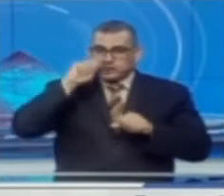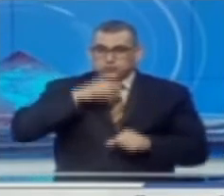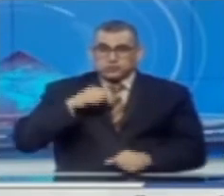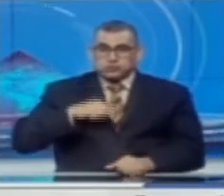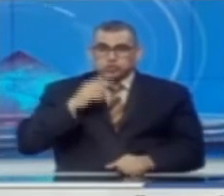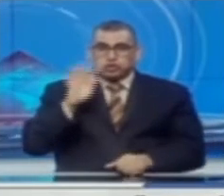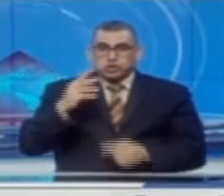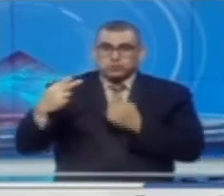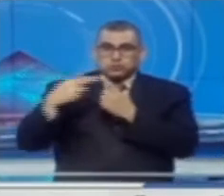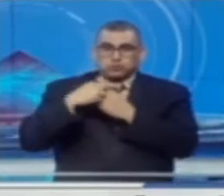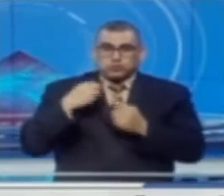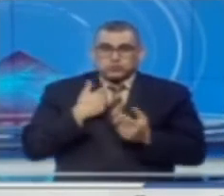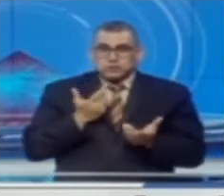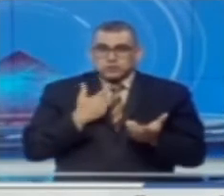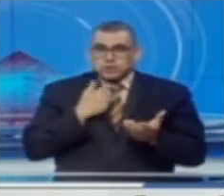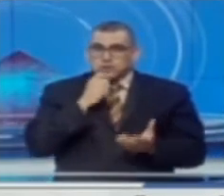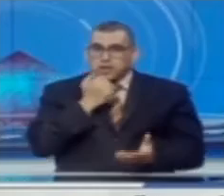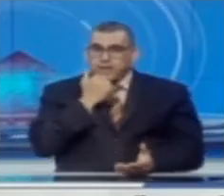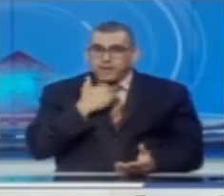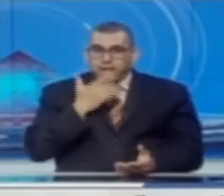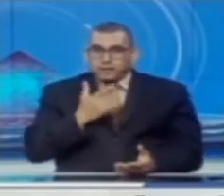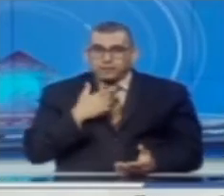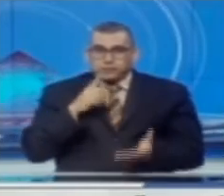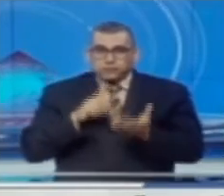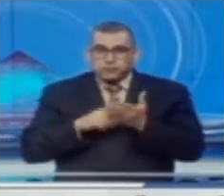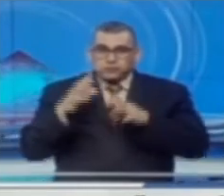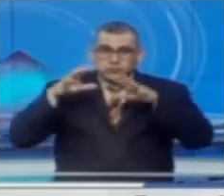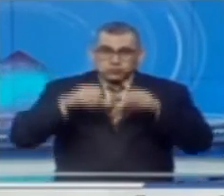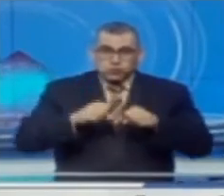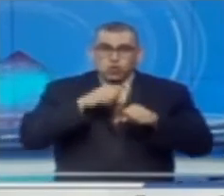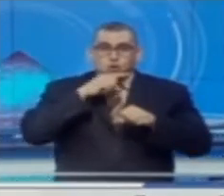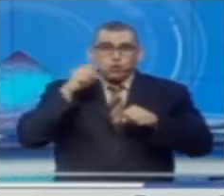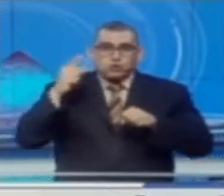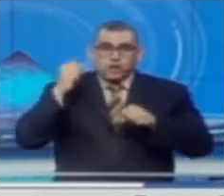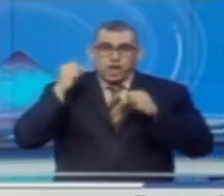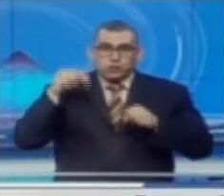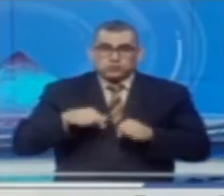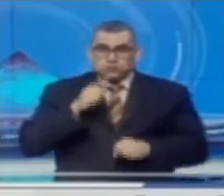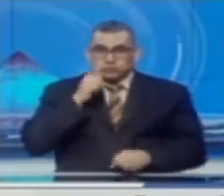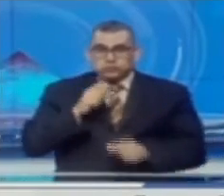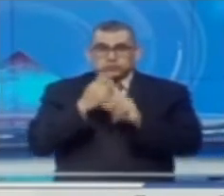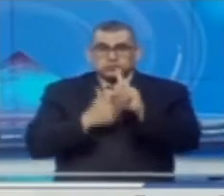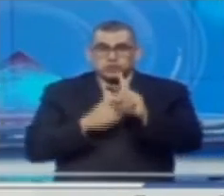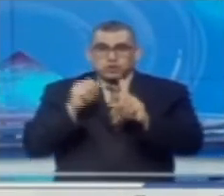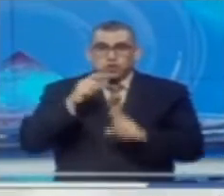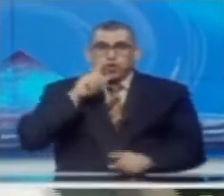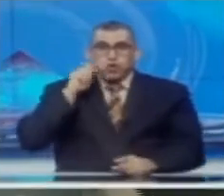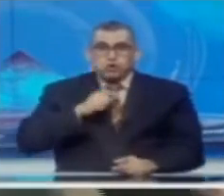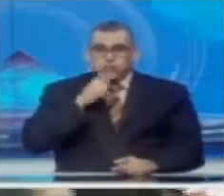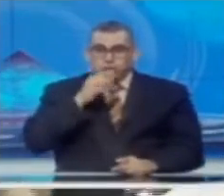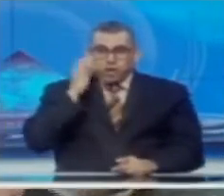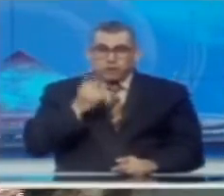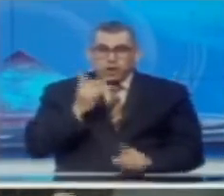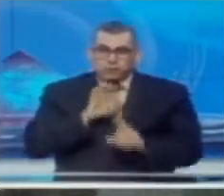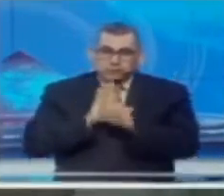وشعبها المسالم، ألا وهو الاستعمار الروسي الغاشم. أكد المبعوث الأوكراني على أهمية الدعم العربي